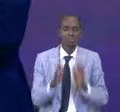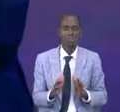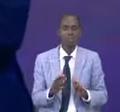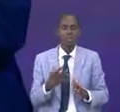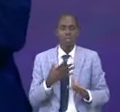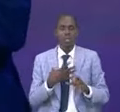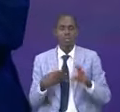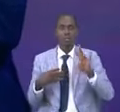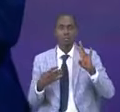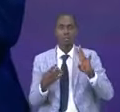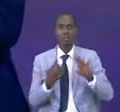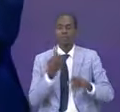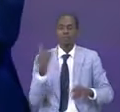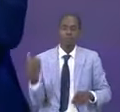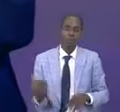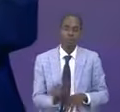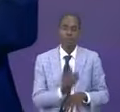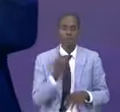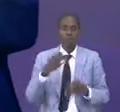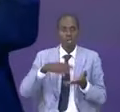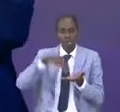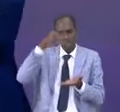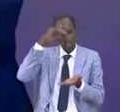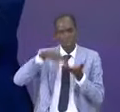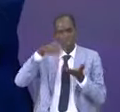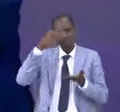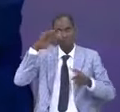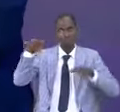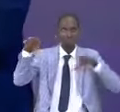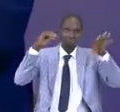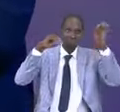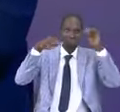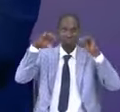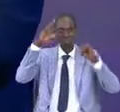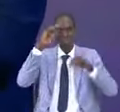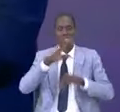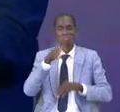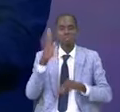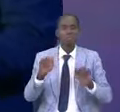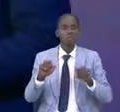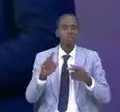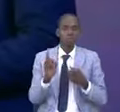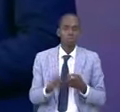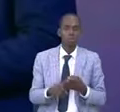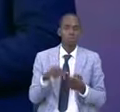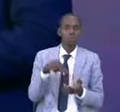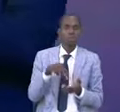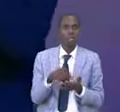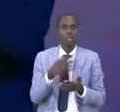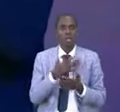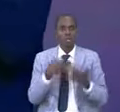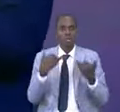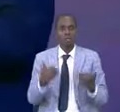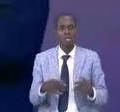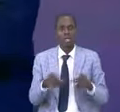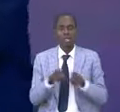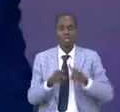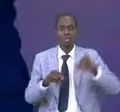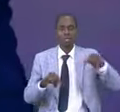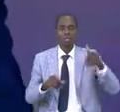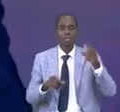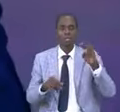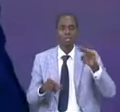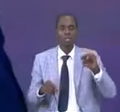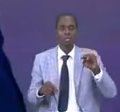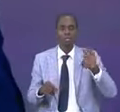jamais arriver à la connaissance de la vérité de même que jamais j'embrasse opposer à Moïse dans cette temps difficile